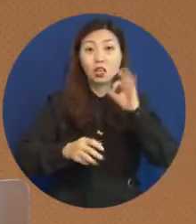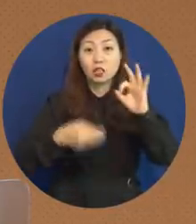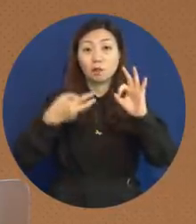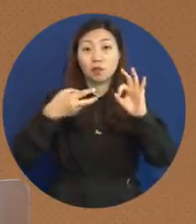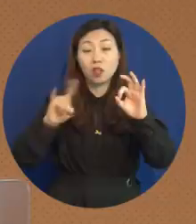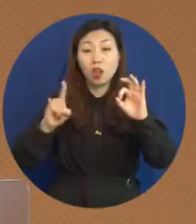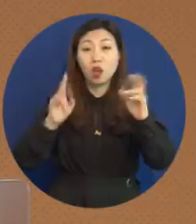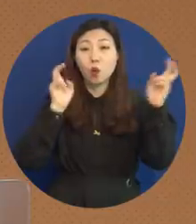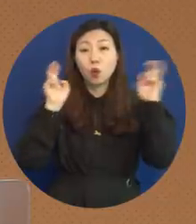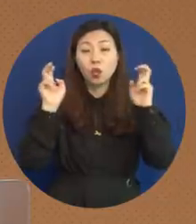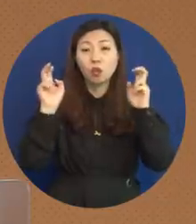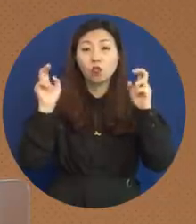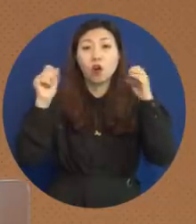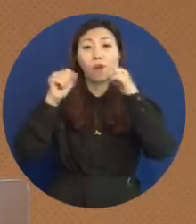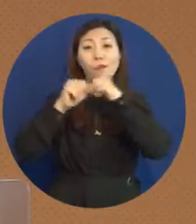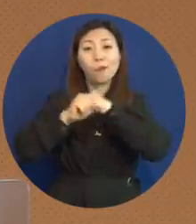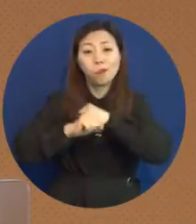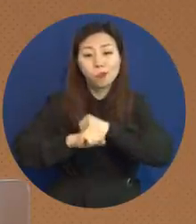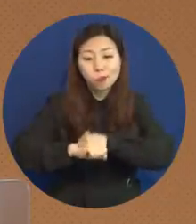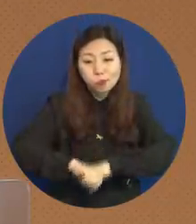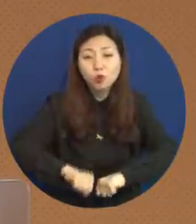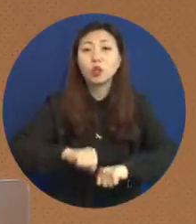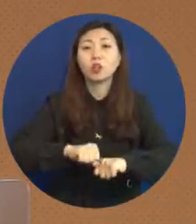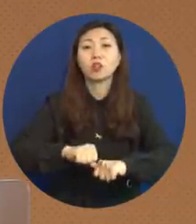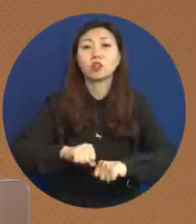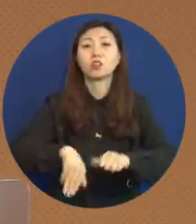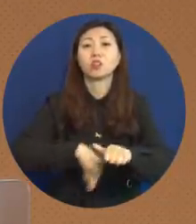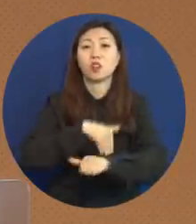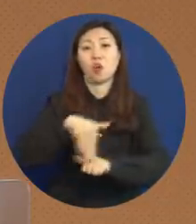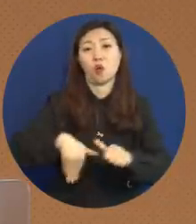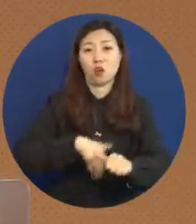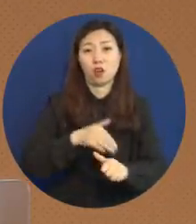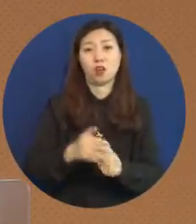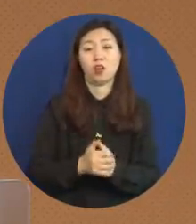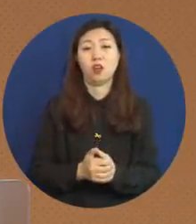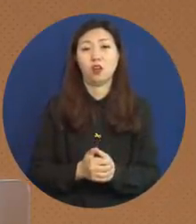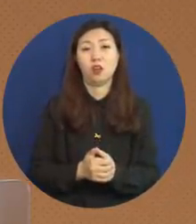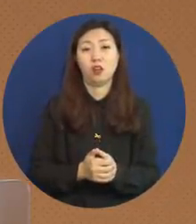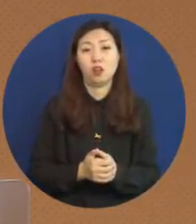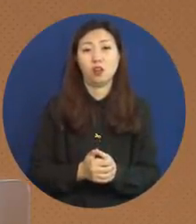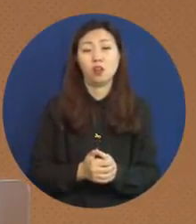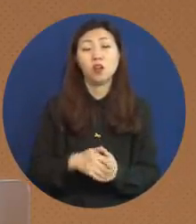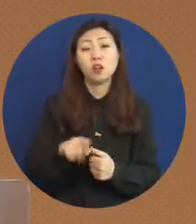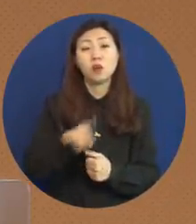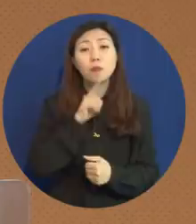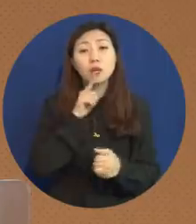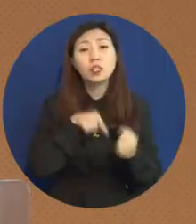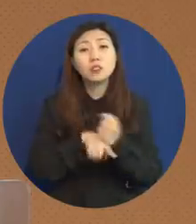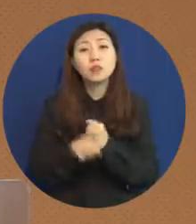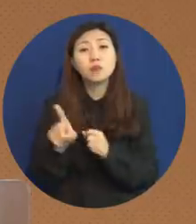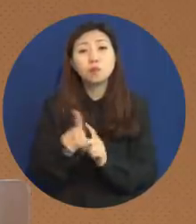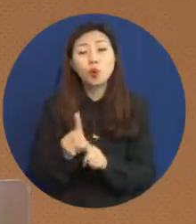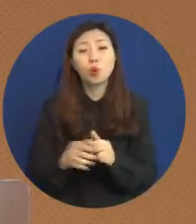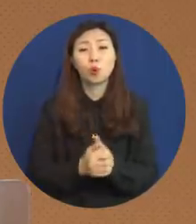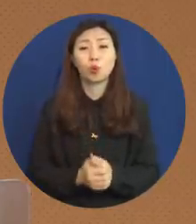무너지는 지금 상태거든요. 그러니까 그건 뭘 말하냐 하면